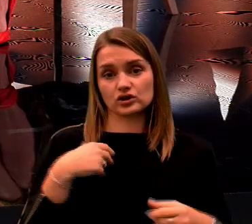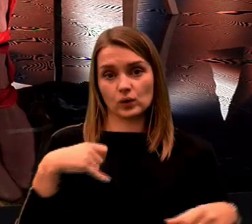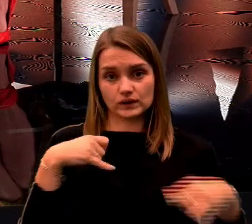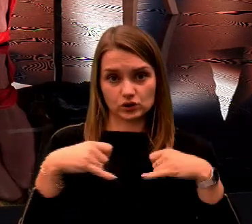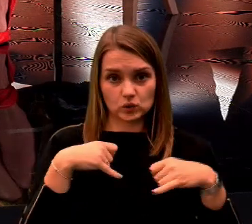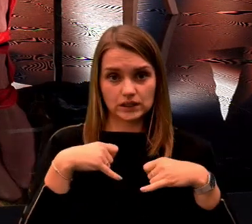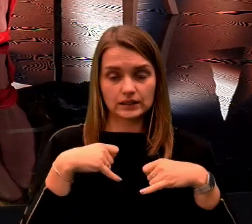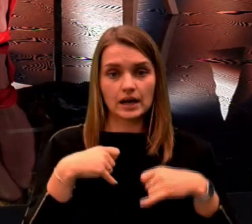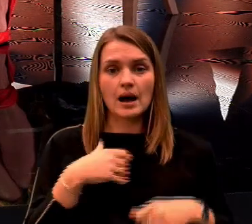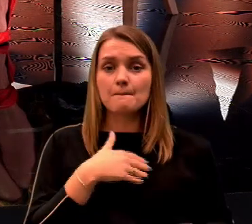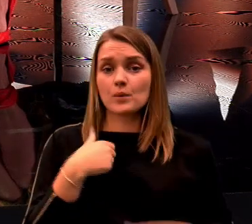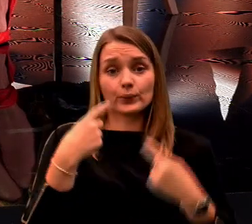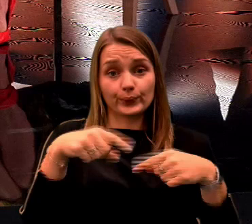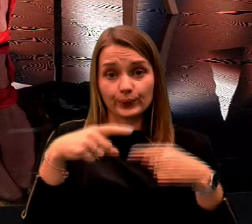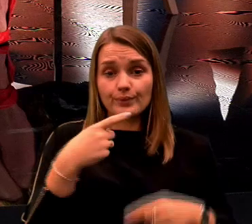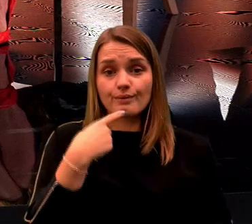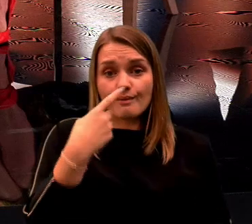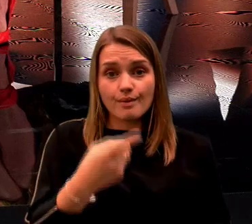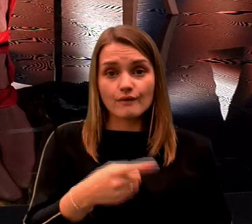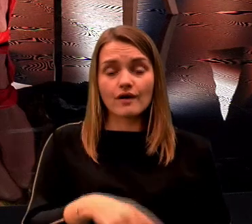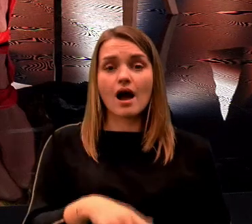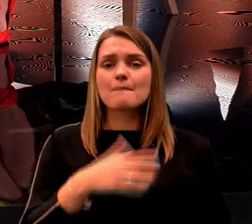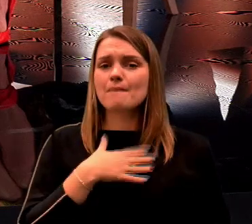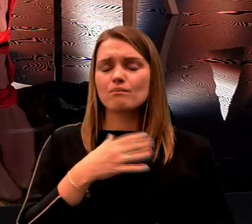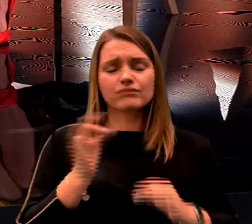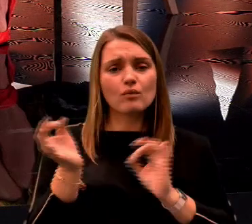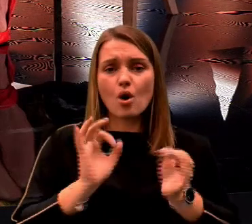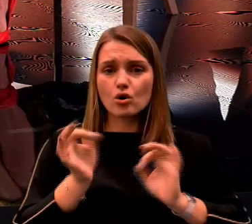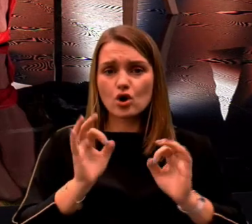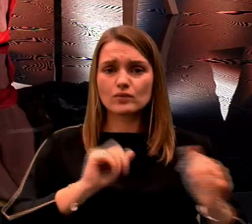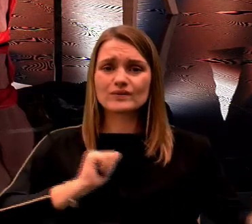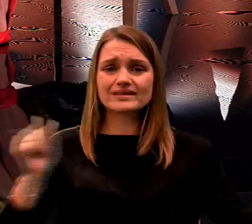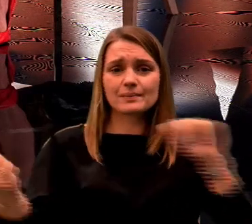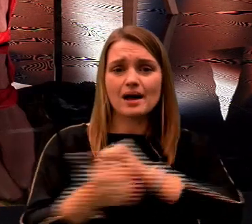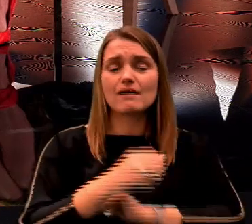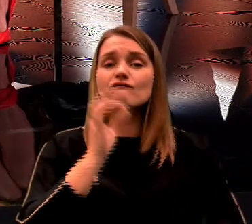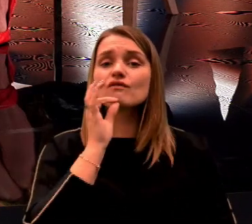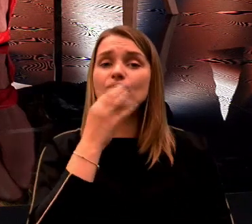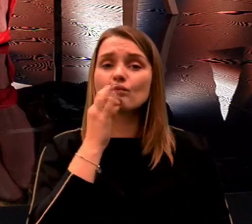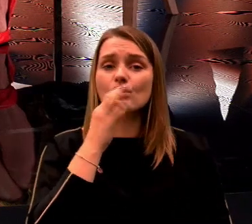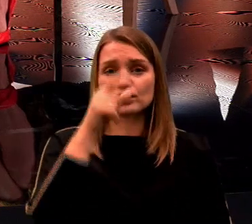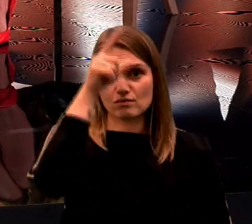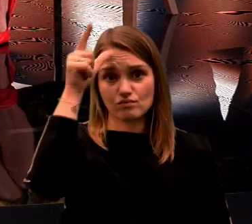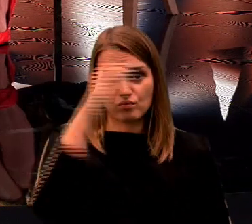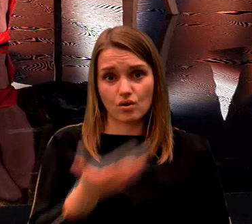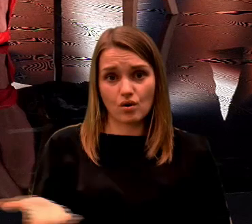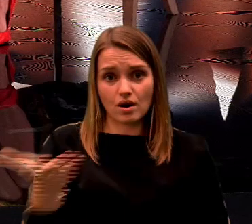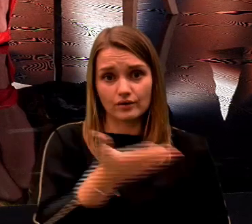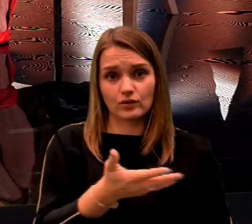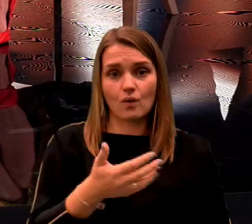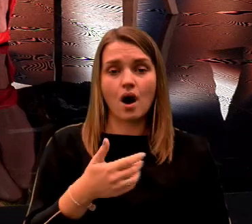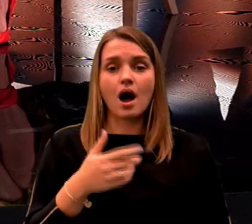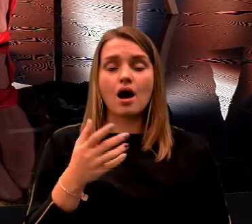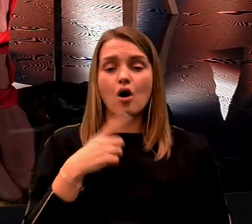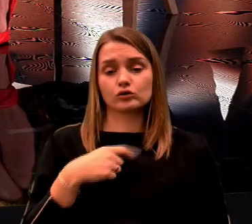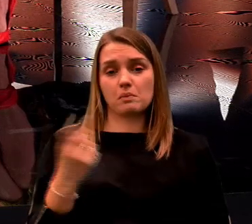mamy naprawdę ogromną zmianę w młodym pokoleniu, które przychodzi do pracy i mówi nie, ze mną nie te numery, tak mną